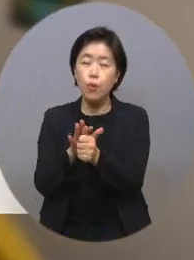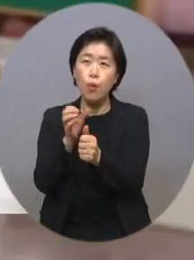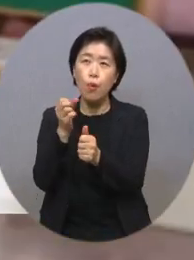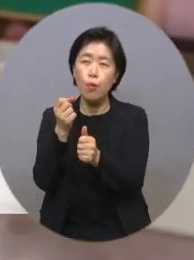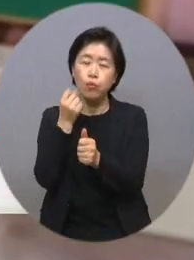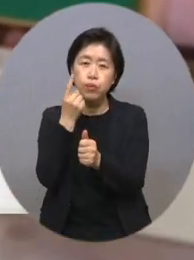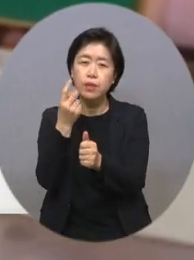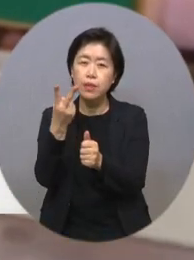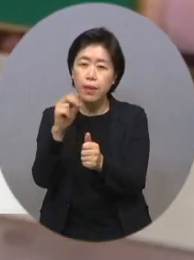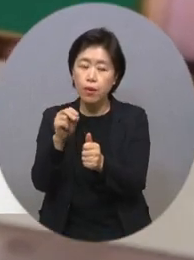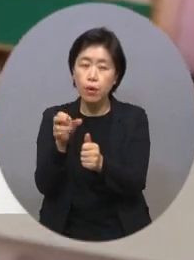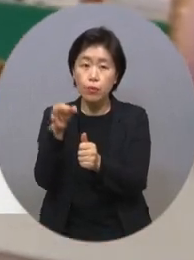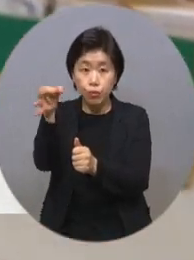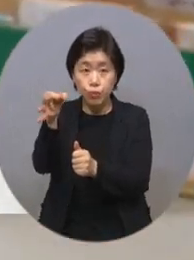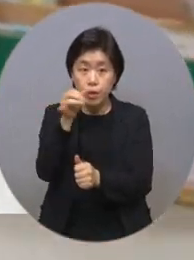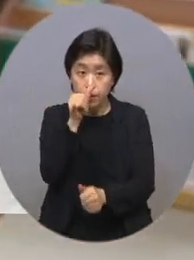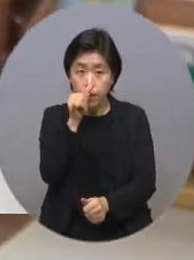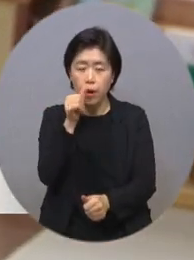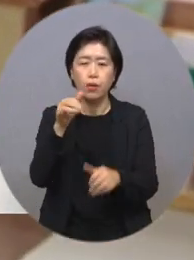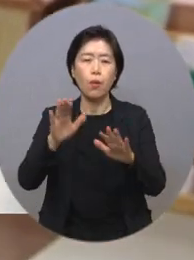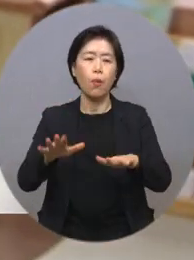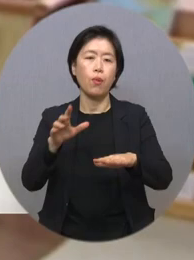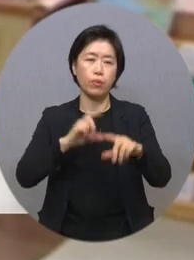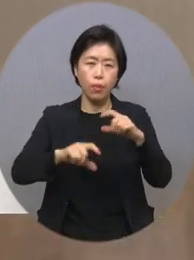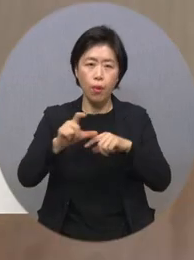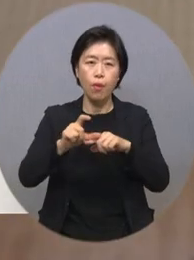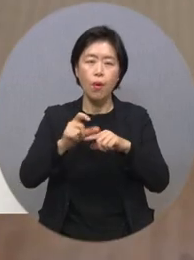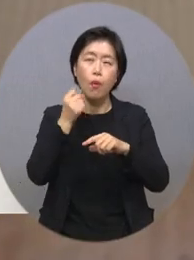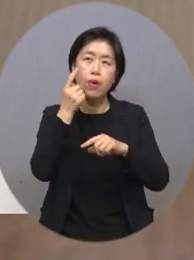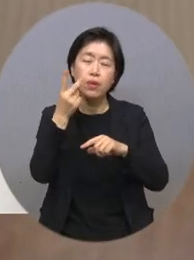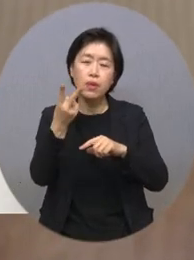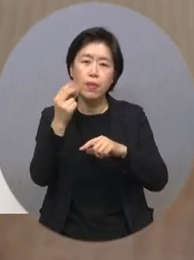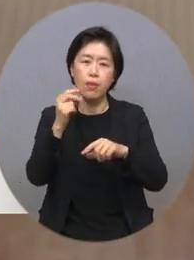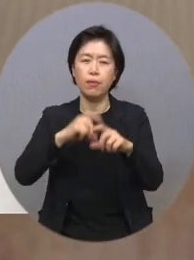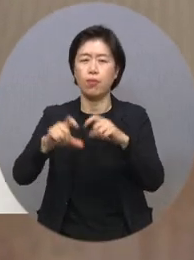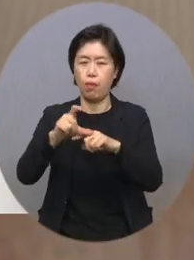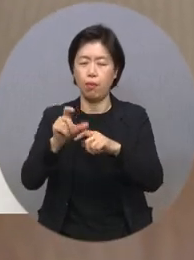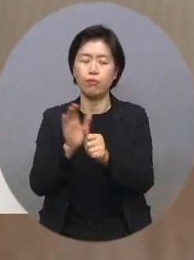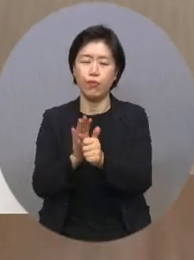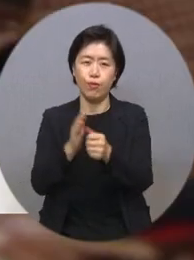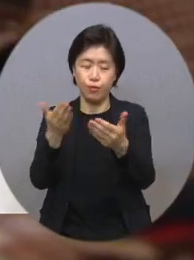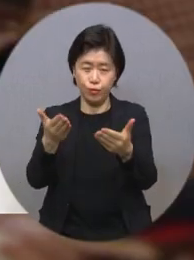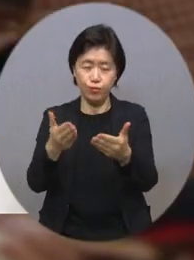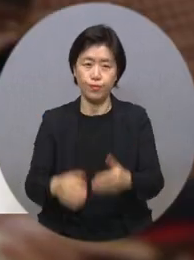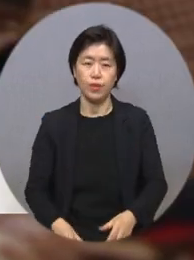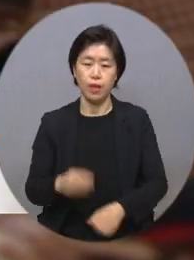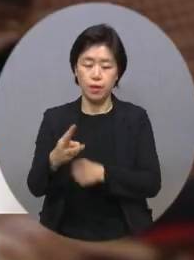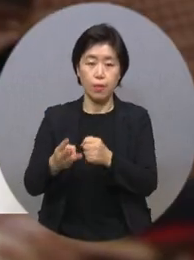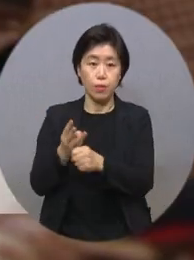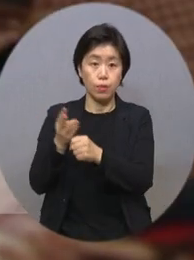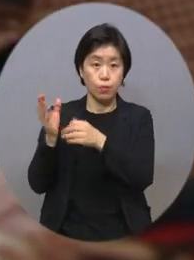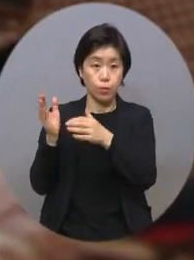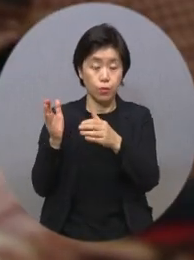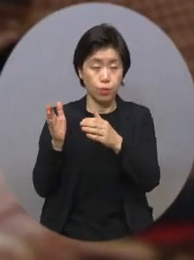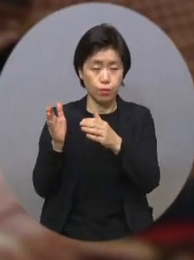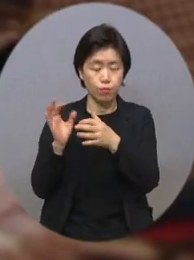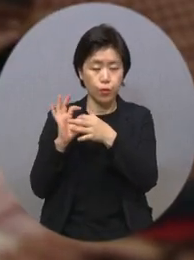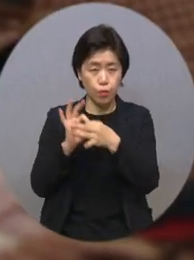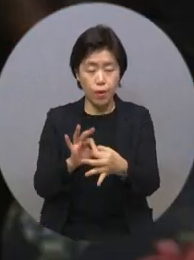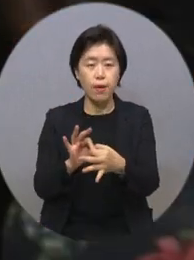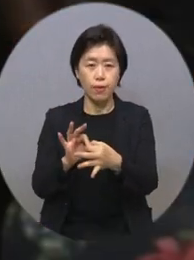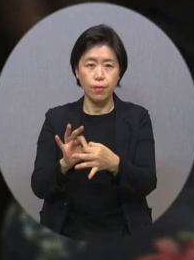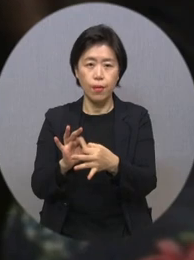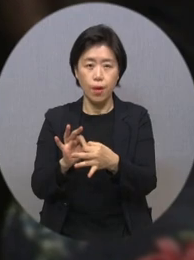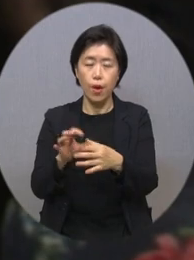이어 올해도 월 2만 원을 추가로 인상 하면서 지원금이 3년 연속 확대된 것입니다 이번